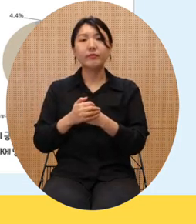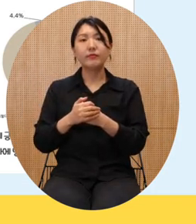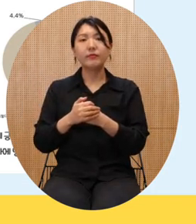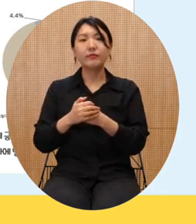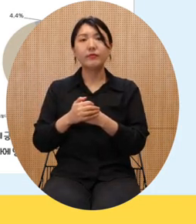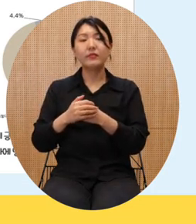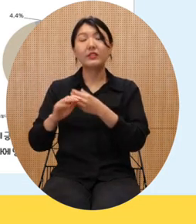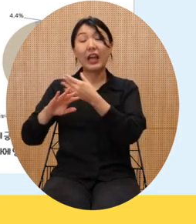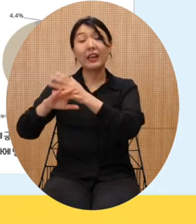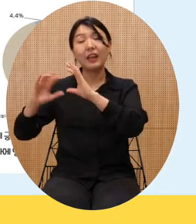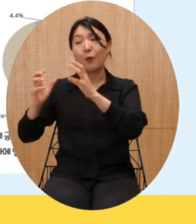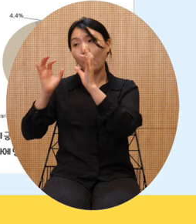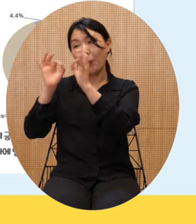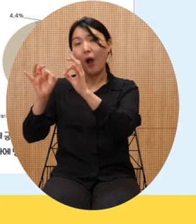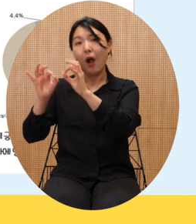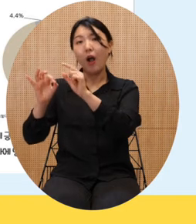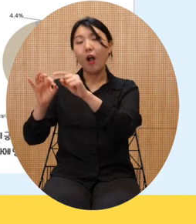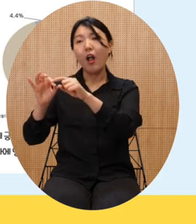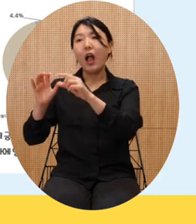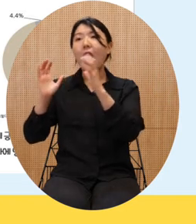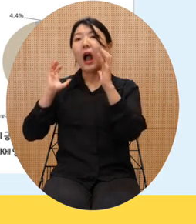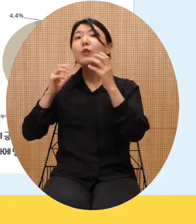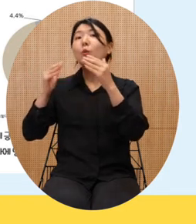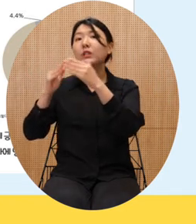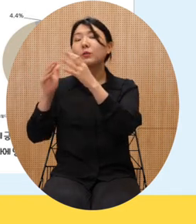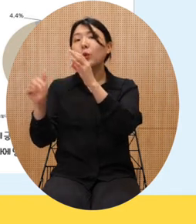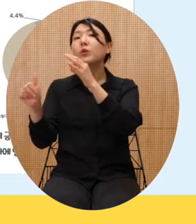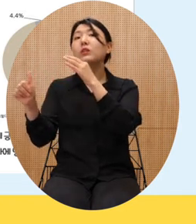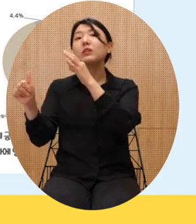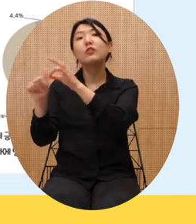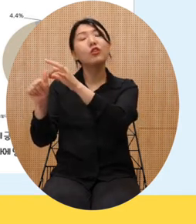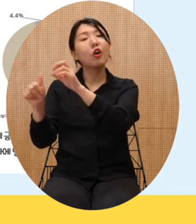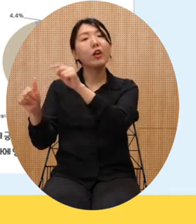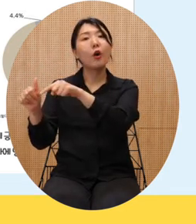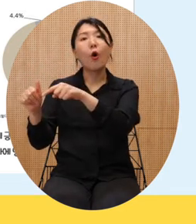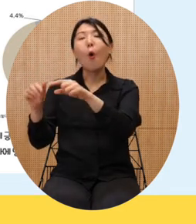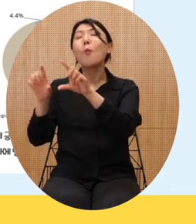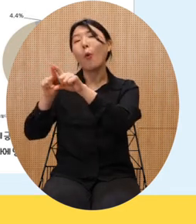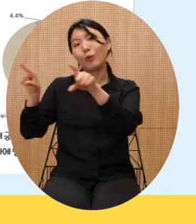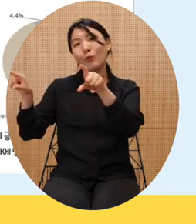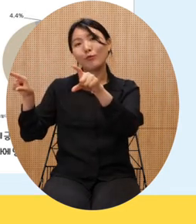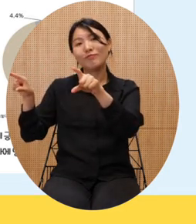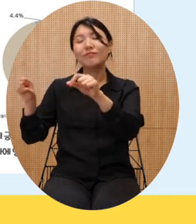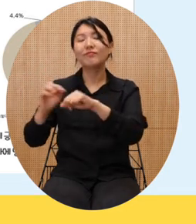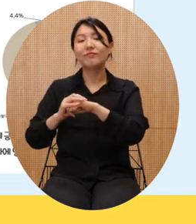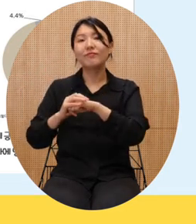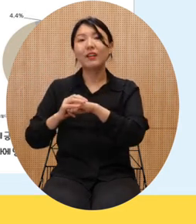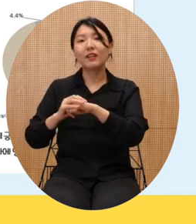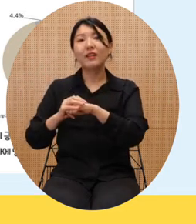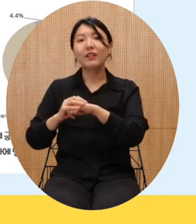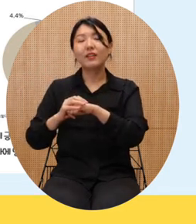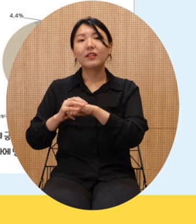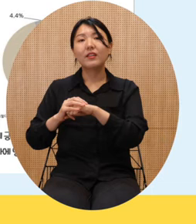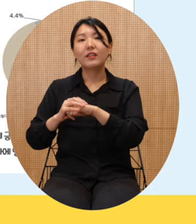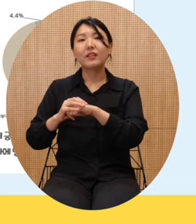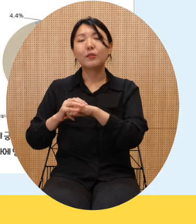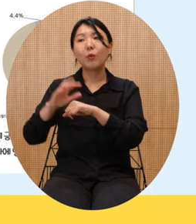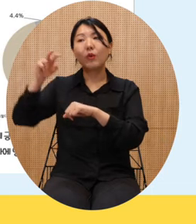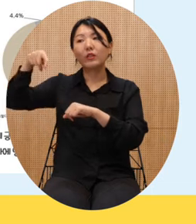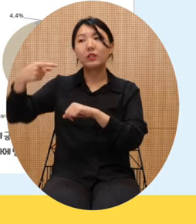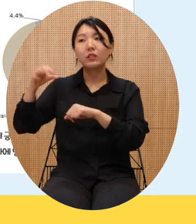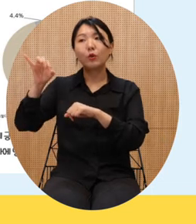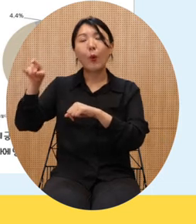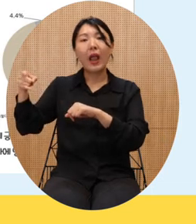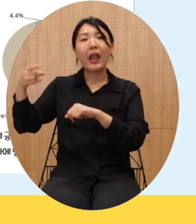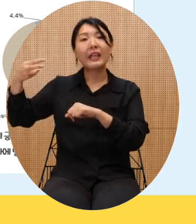지금 시흥만 아동에 대해서 특별한 주거비 지원을 하고 있지만 다른 선진국에서는 굉장히 일반적인 제도이거든요.